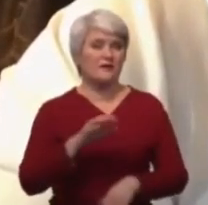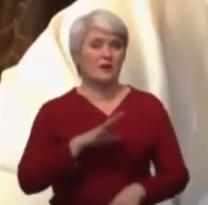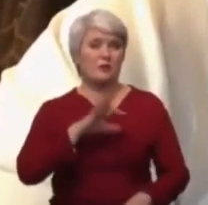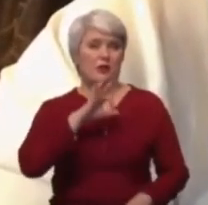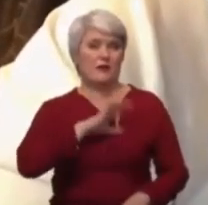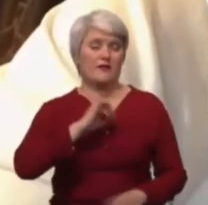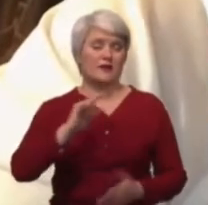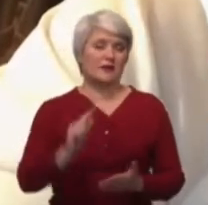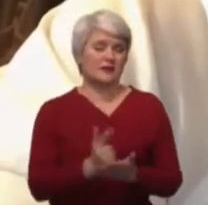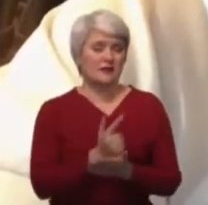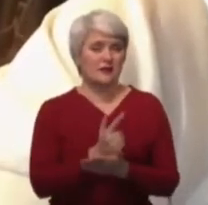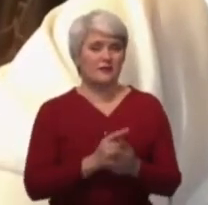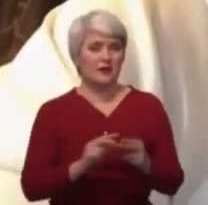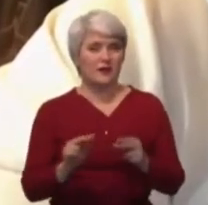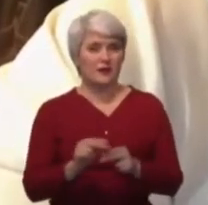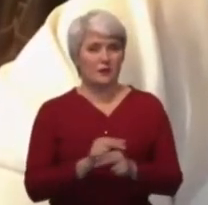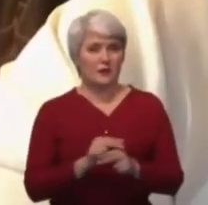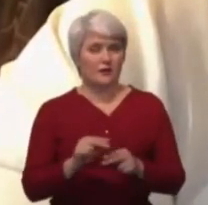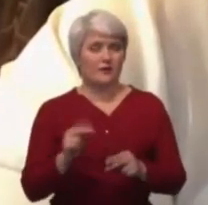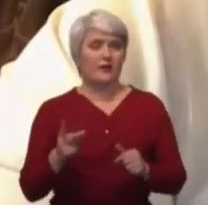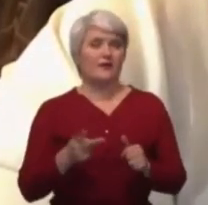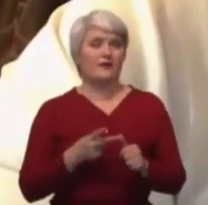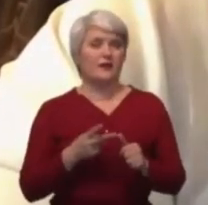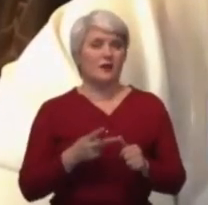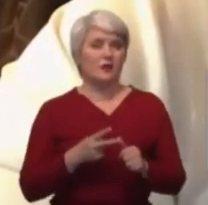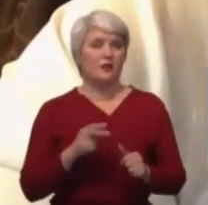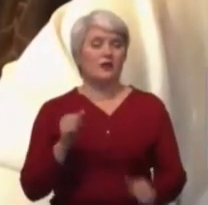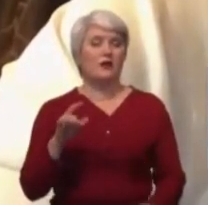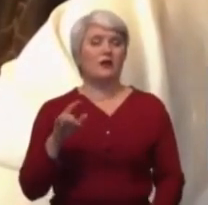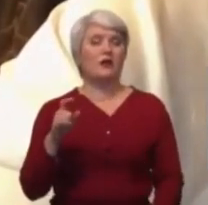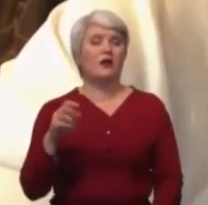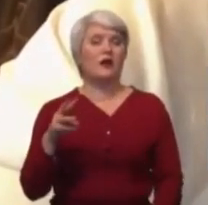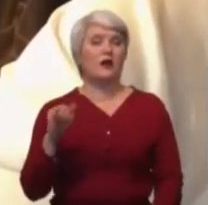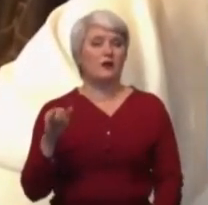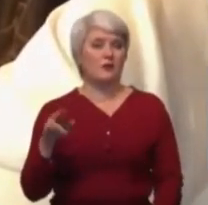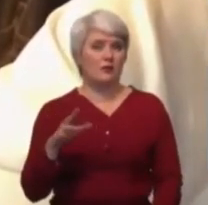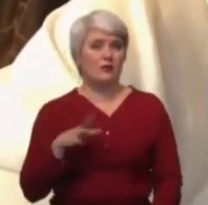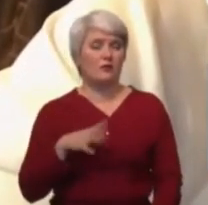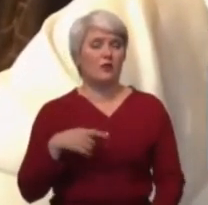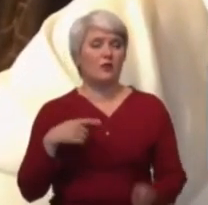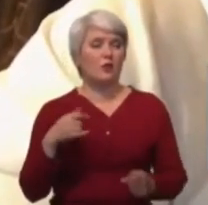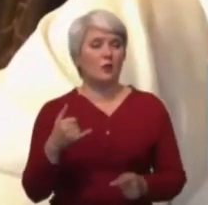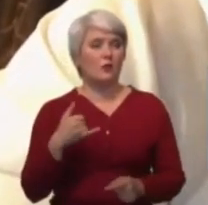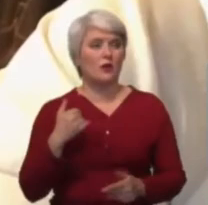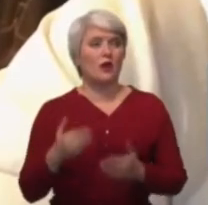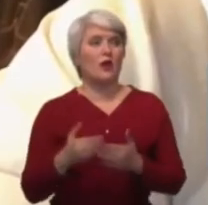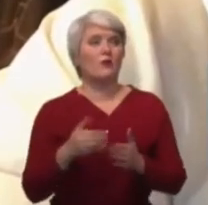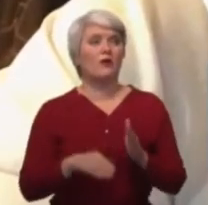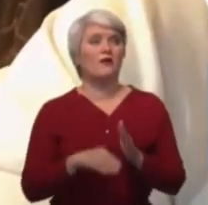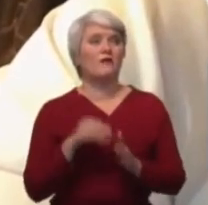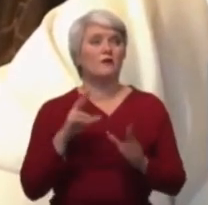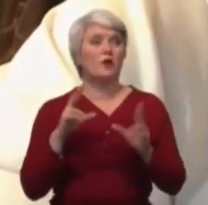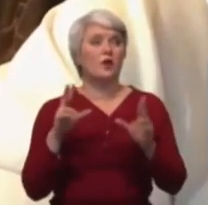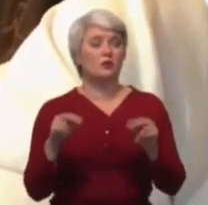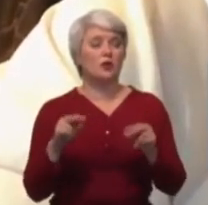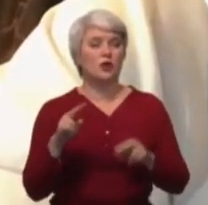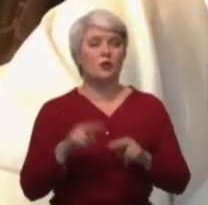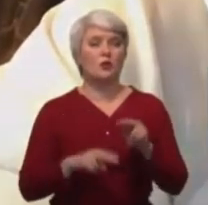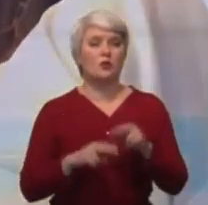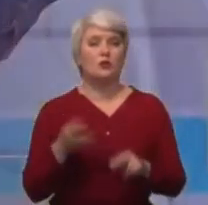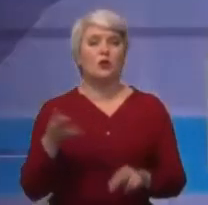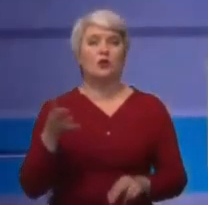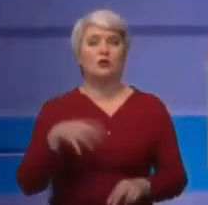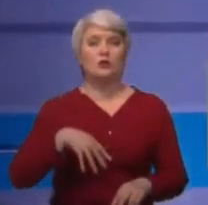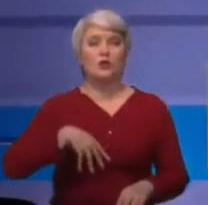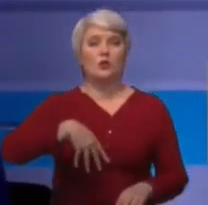их ремонтировать. Второе, Давид Аркамия, когда был у нас, одно из предвыборных обещаний его, это постройка